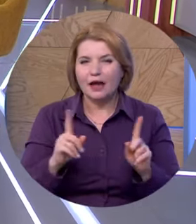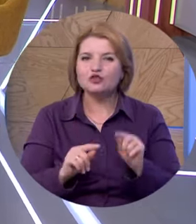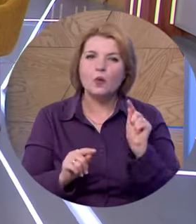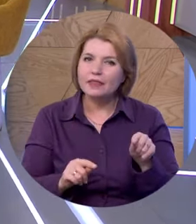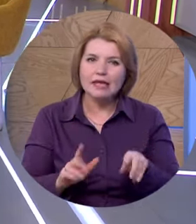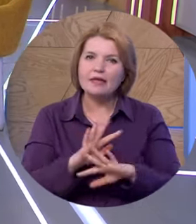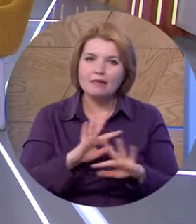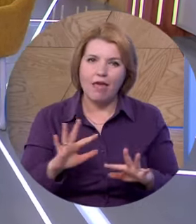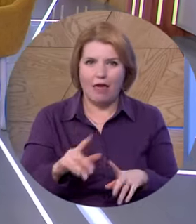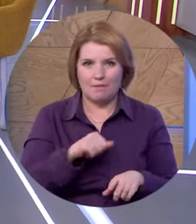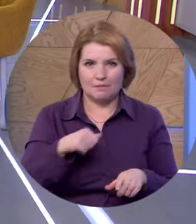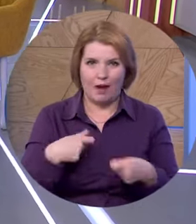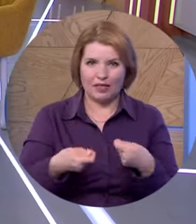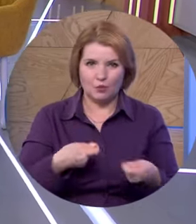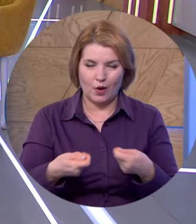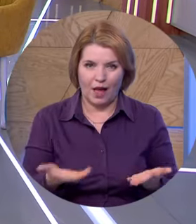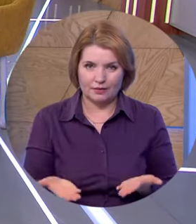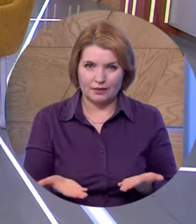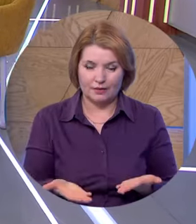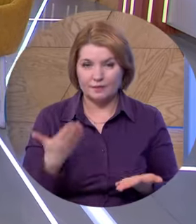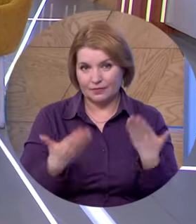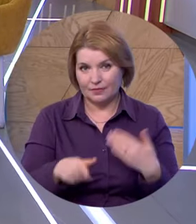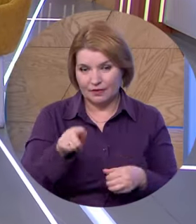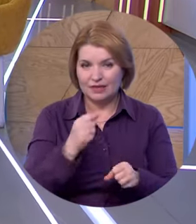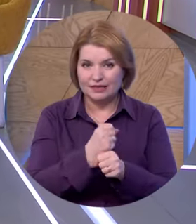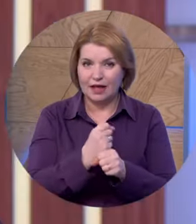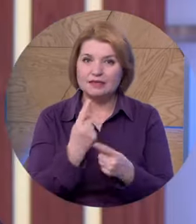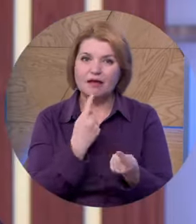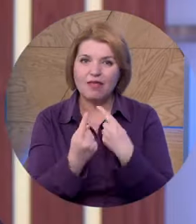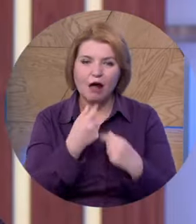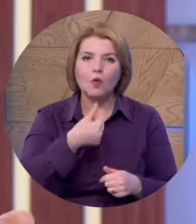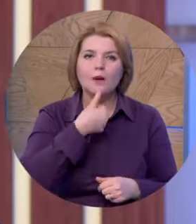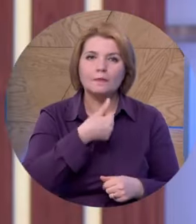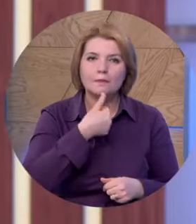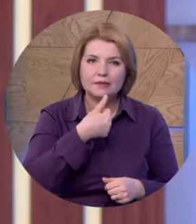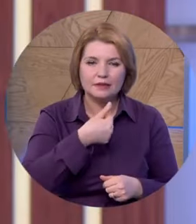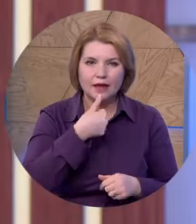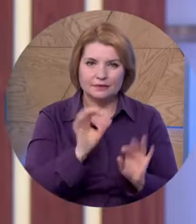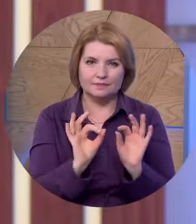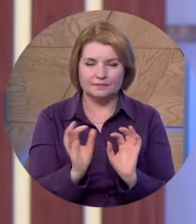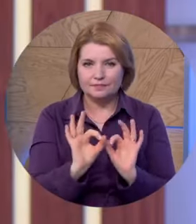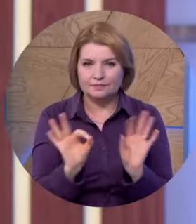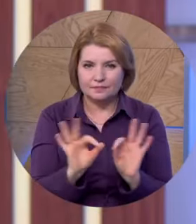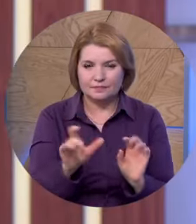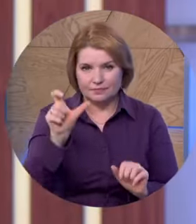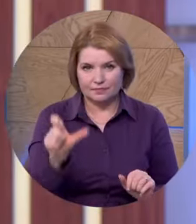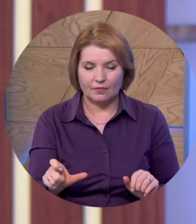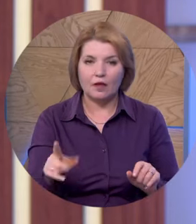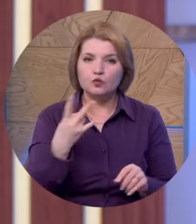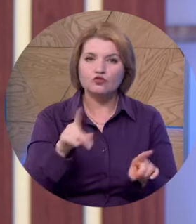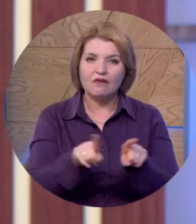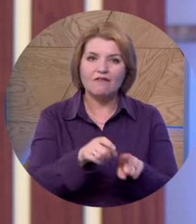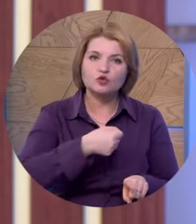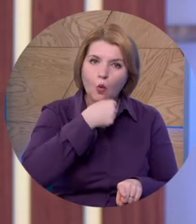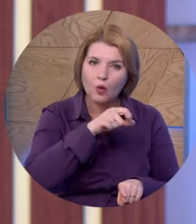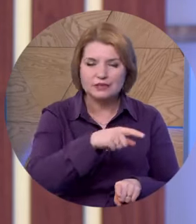манипулятор? Если вы строите свой диалог, действительно пытаясь донести, строите свой диалог как взрослый со взрослым. Если